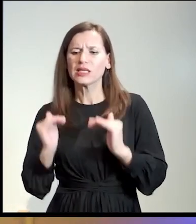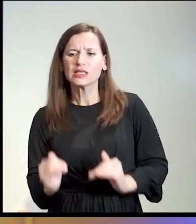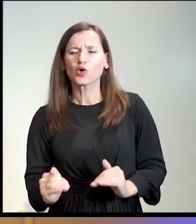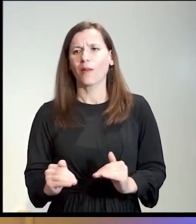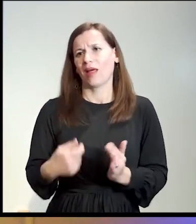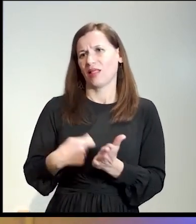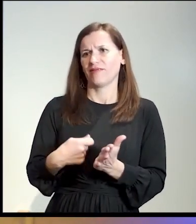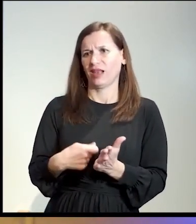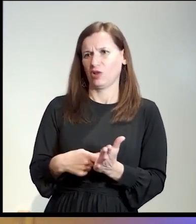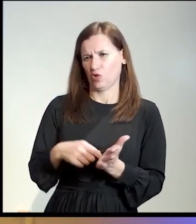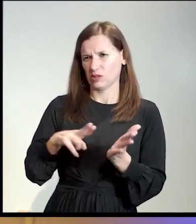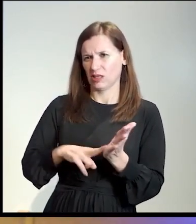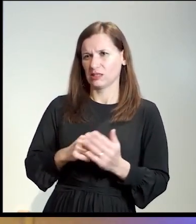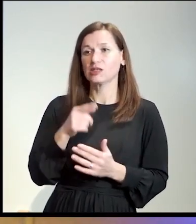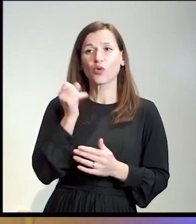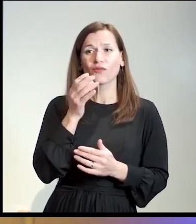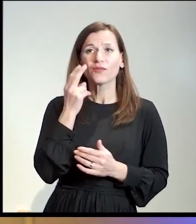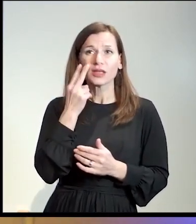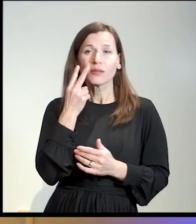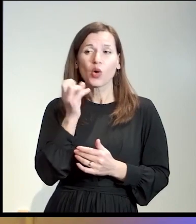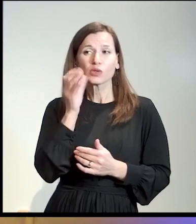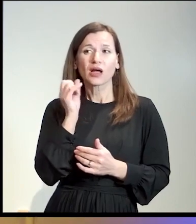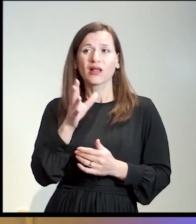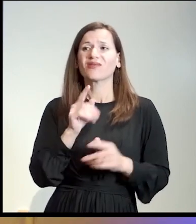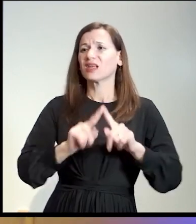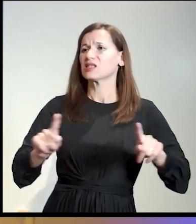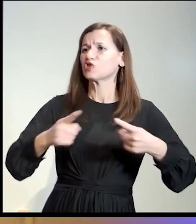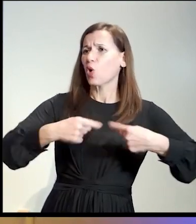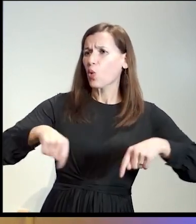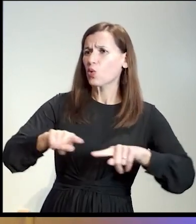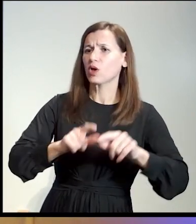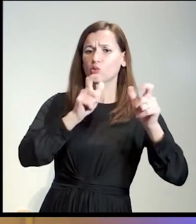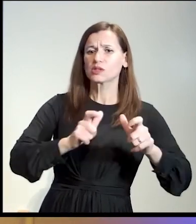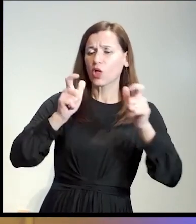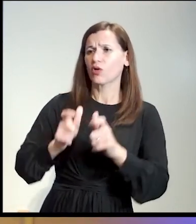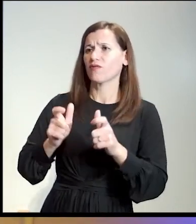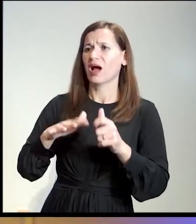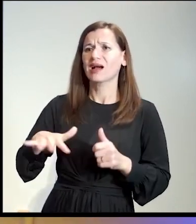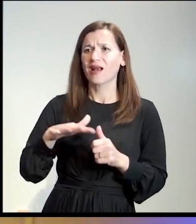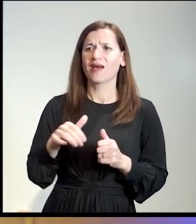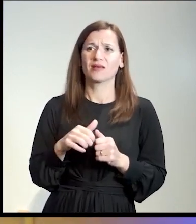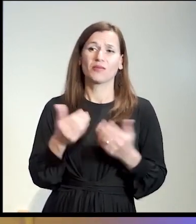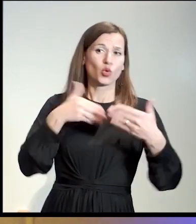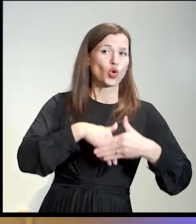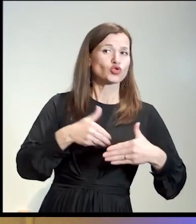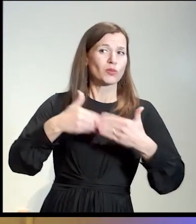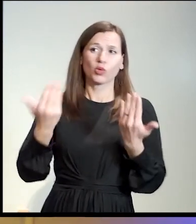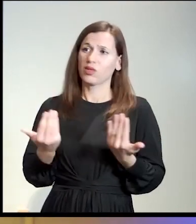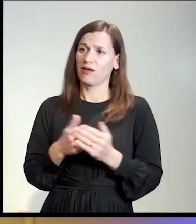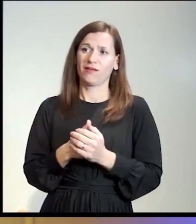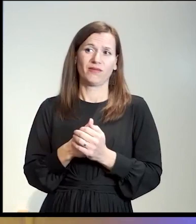vrednost, vidimo vsak dan v različnih okoljih, ustanovah, krajih, po noči, po dnevi. In ker